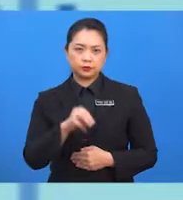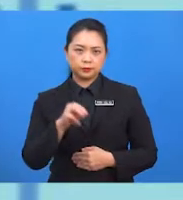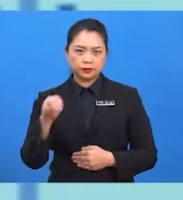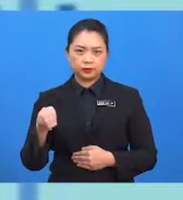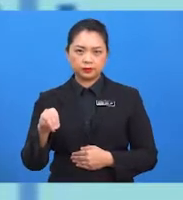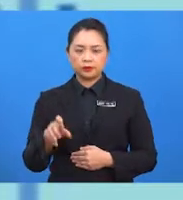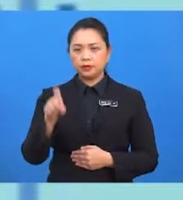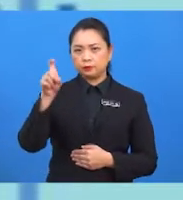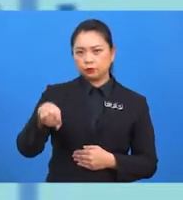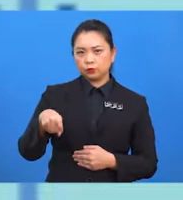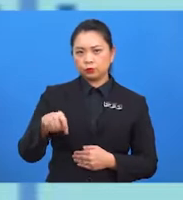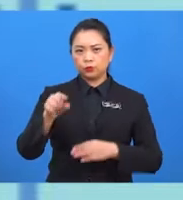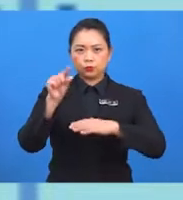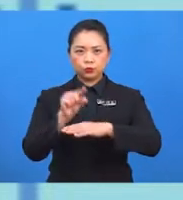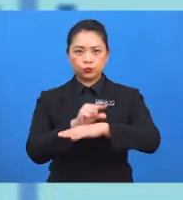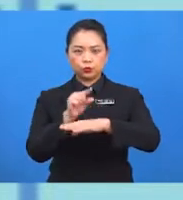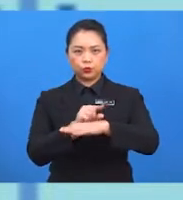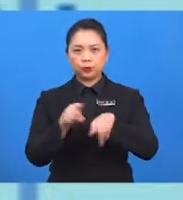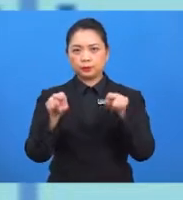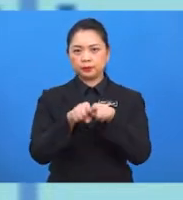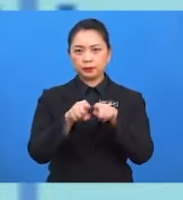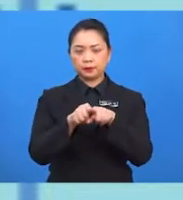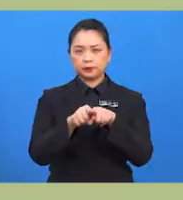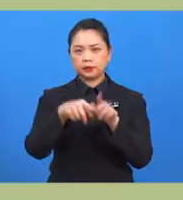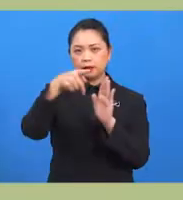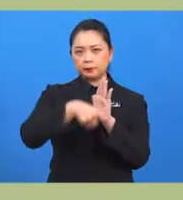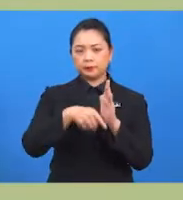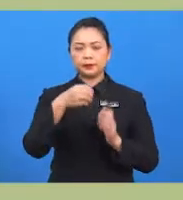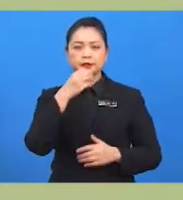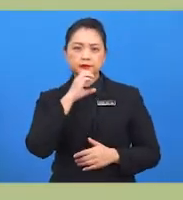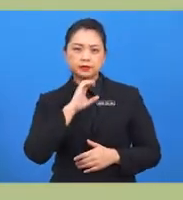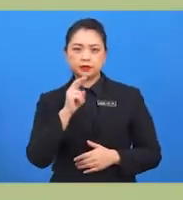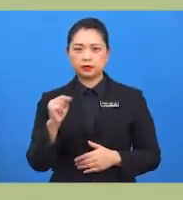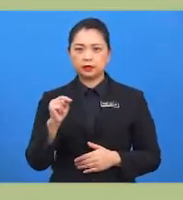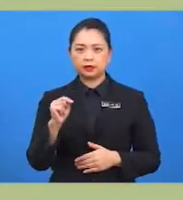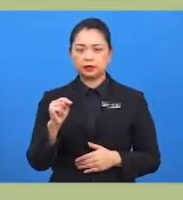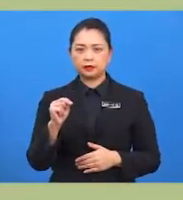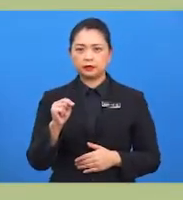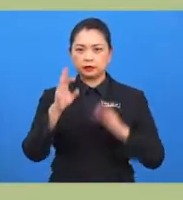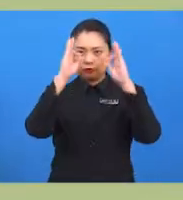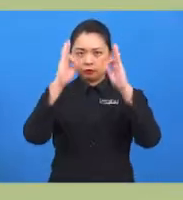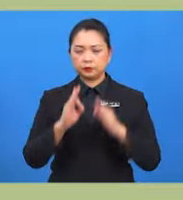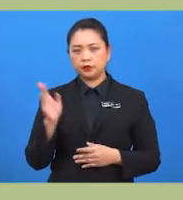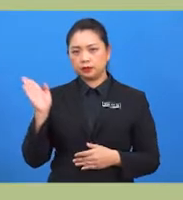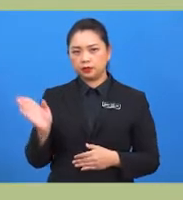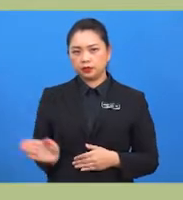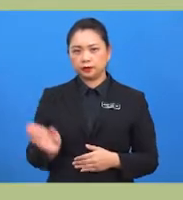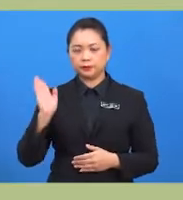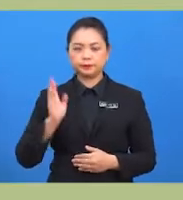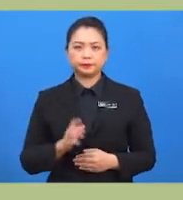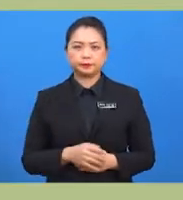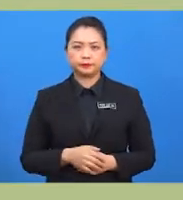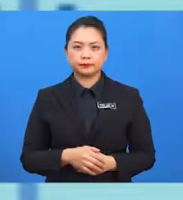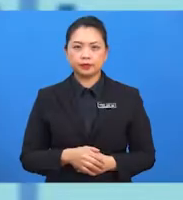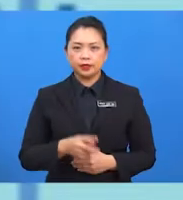Hai murid-murid perlu menggunakan bersamaan pencairan M1 bisa to = M2